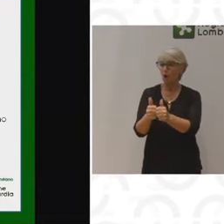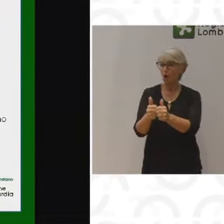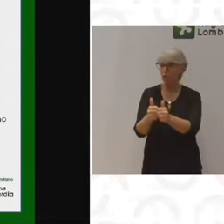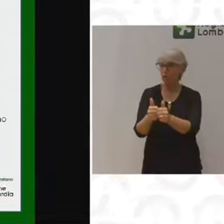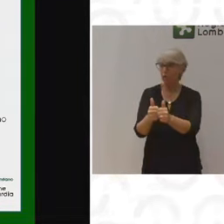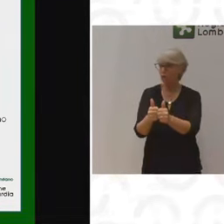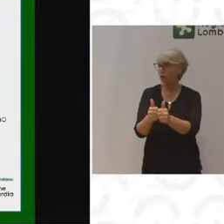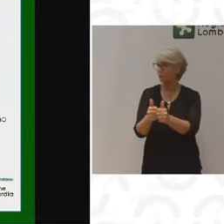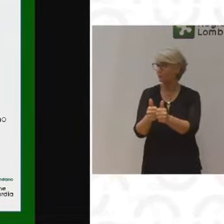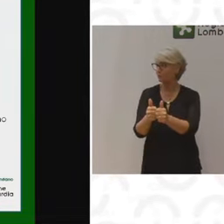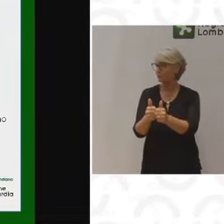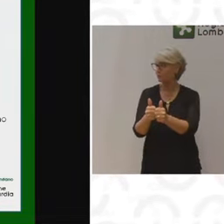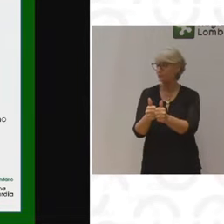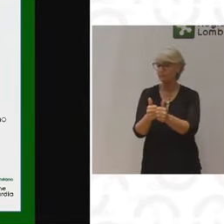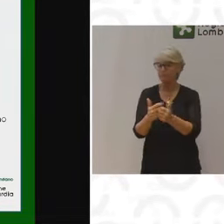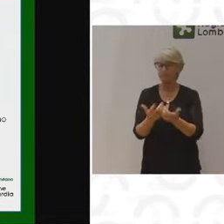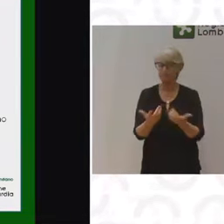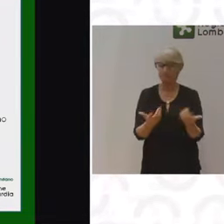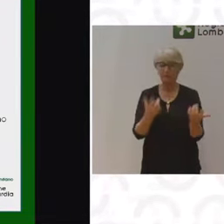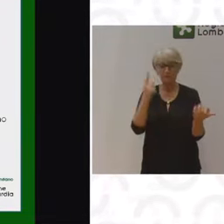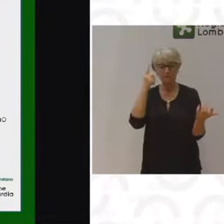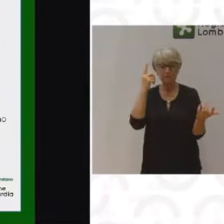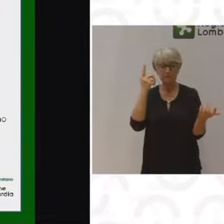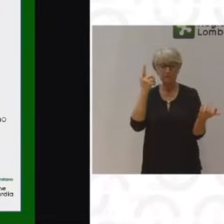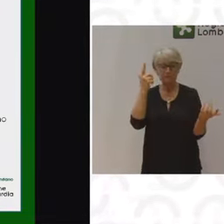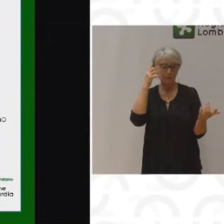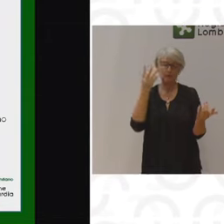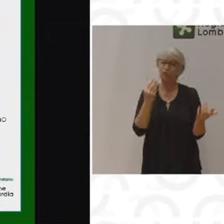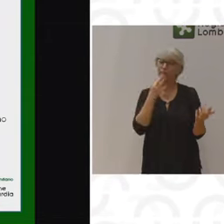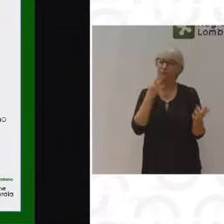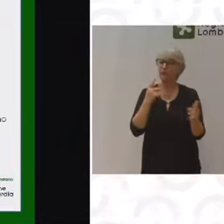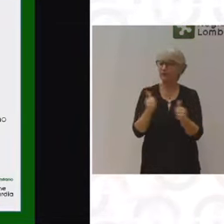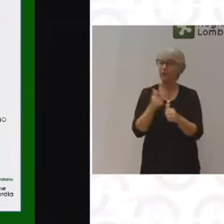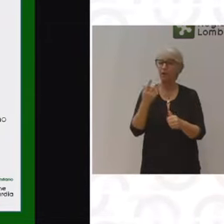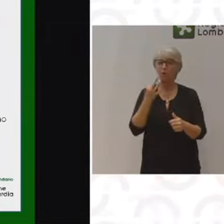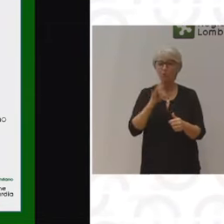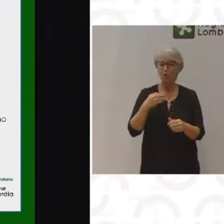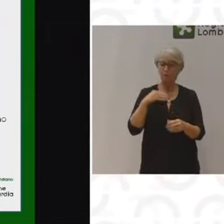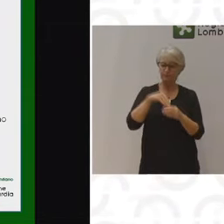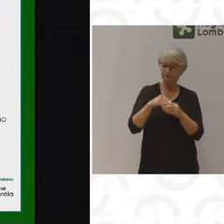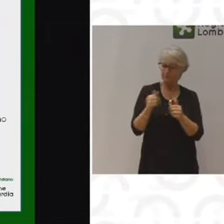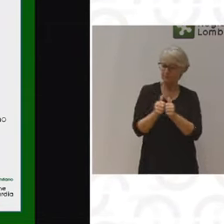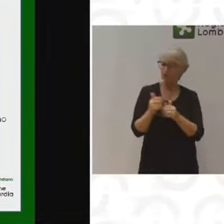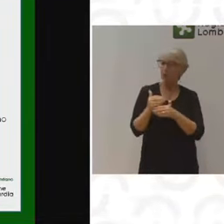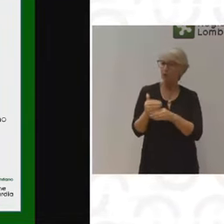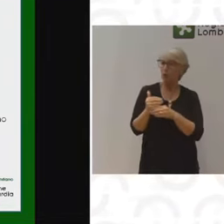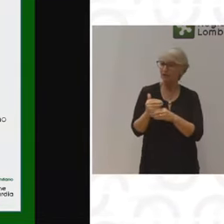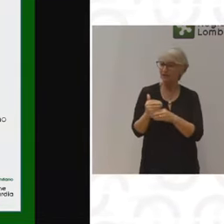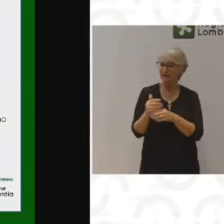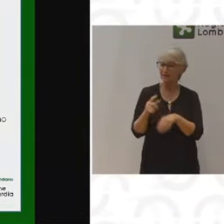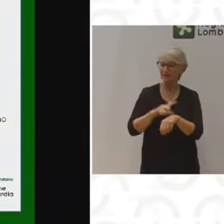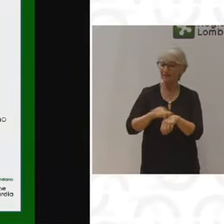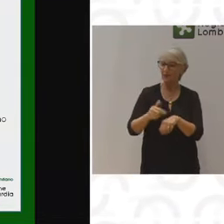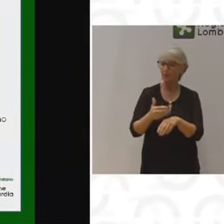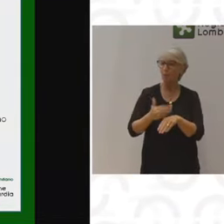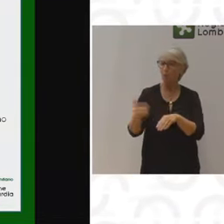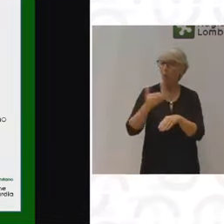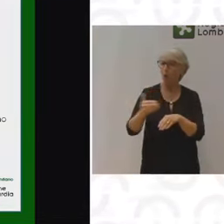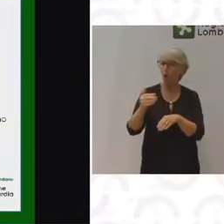la Fondazione Sefilandia chiama monitore, ma il concetto è simile, no? Cioè, poter stare con una visione di tempo lungo, non di tempo